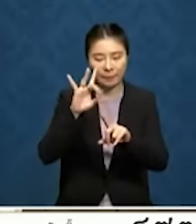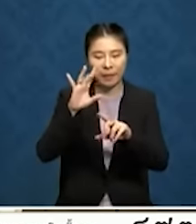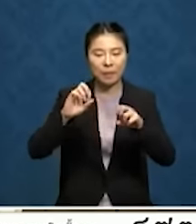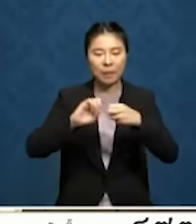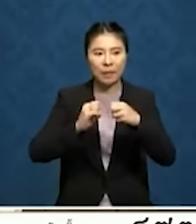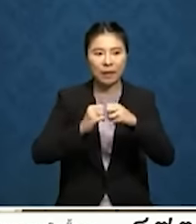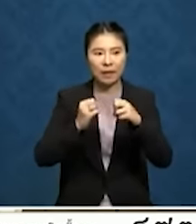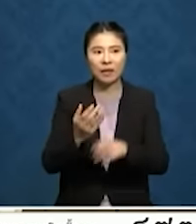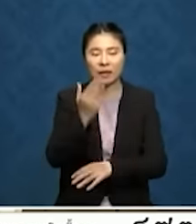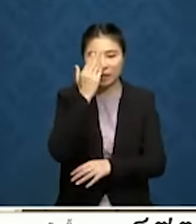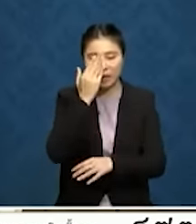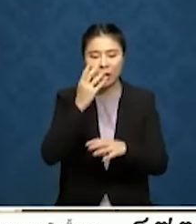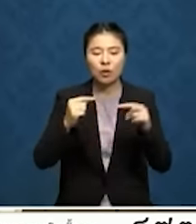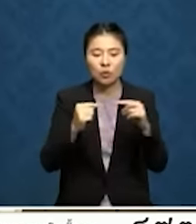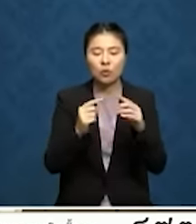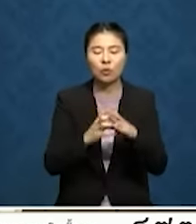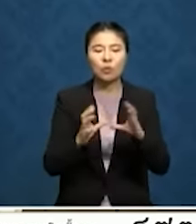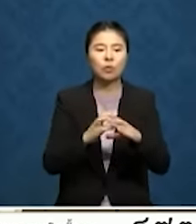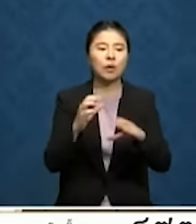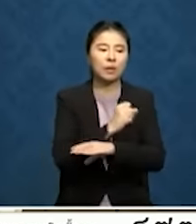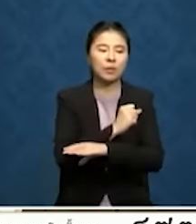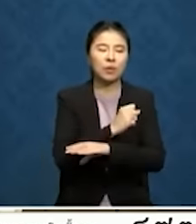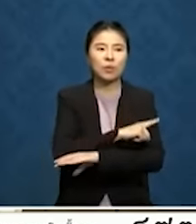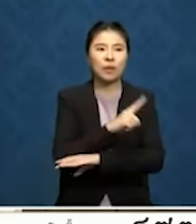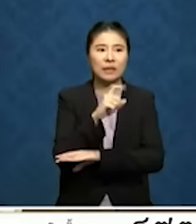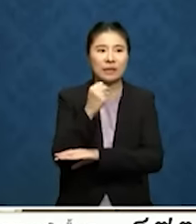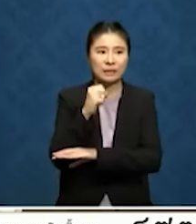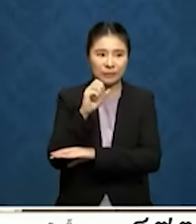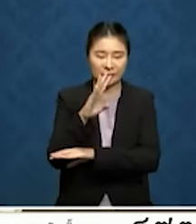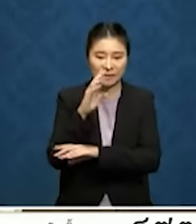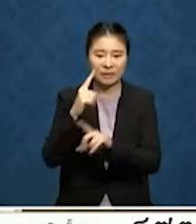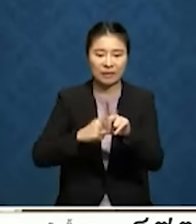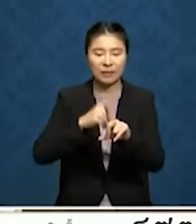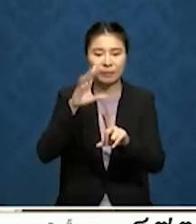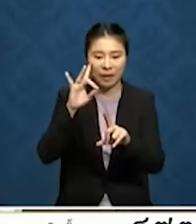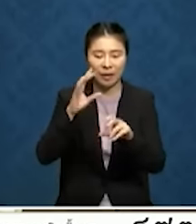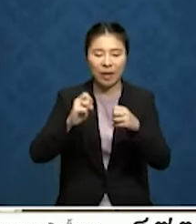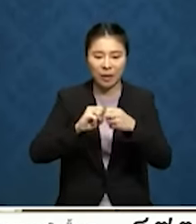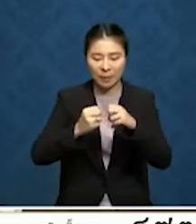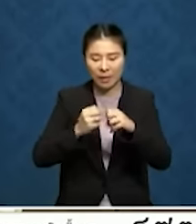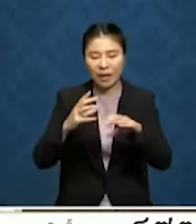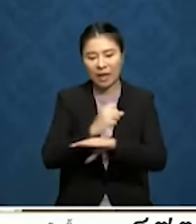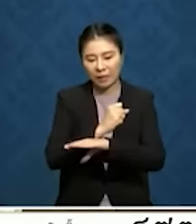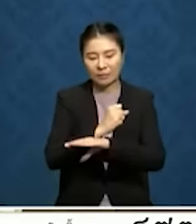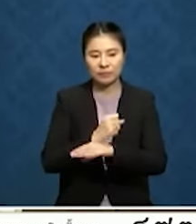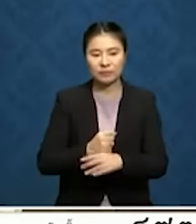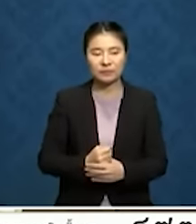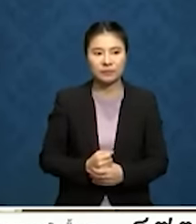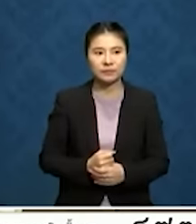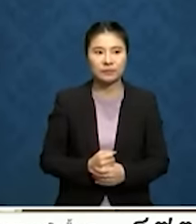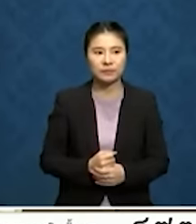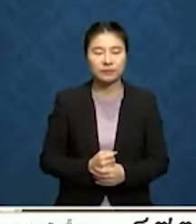ใหญ่ทางด้านการเมือง14สิงหาที่ผ่านมาก็เป็นวิกฤตใหญ่ทางด้านการเมืองที่เกิด